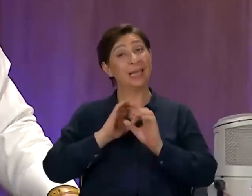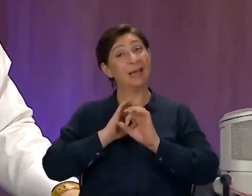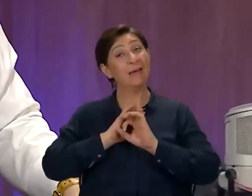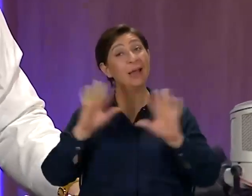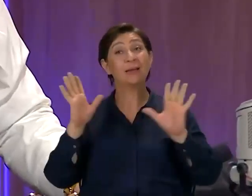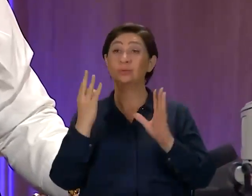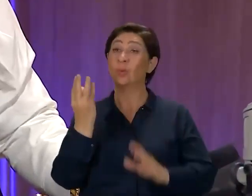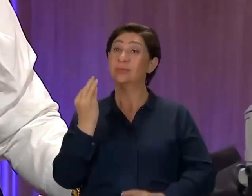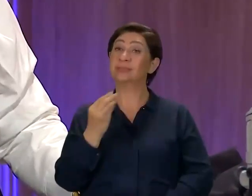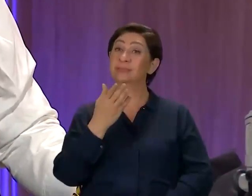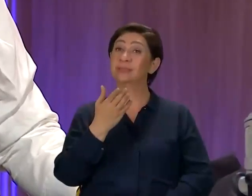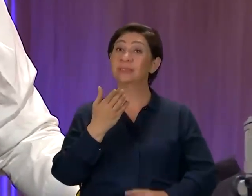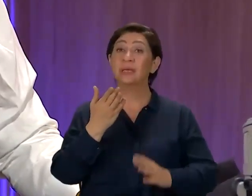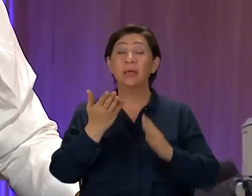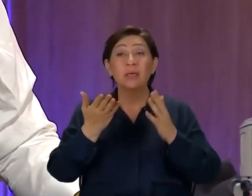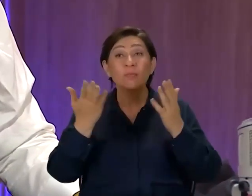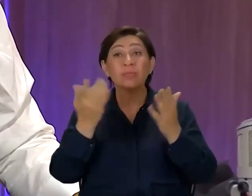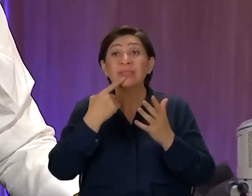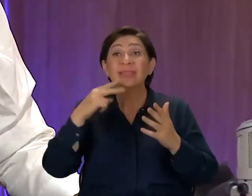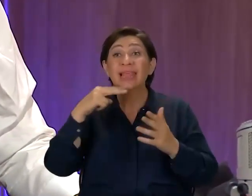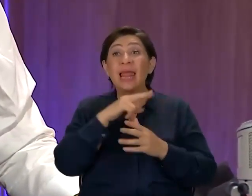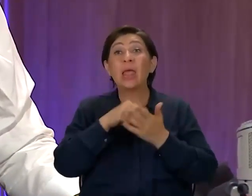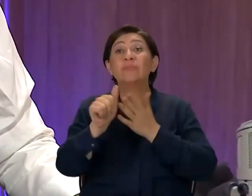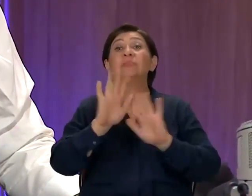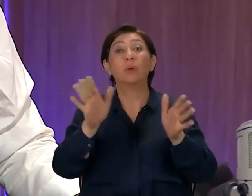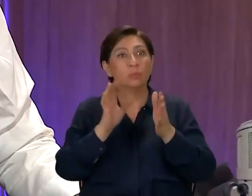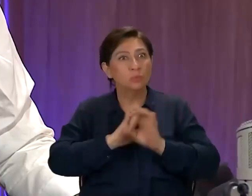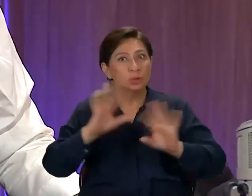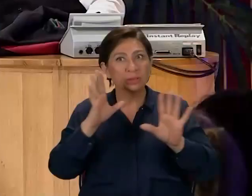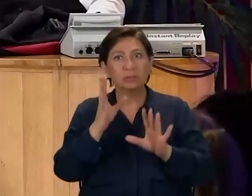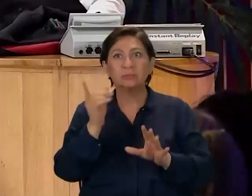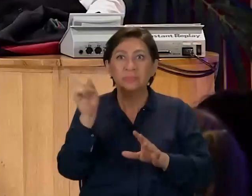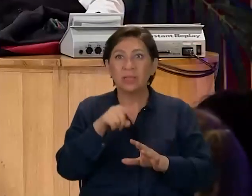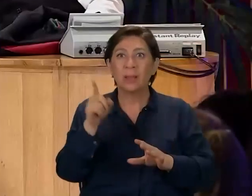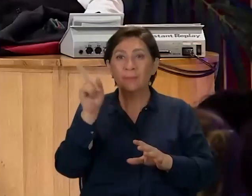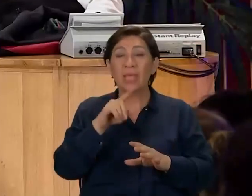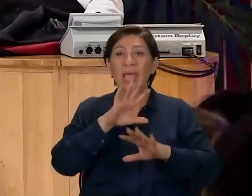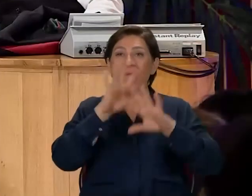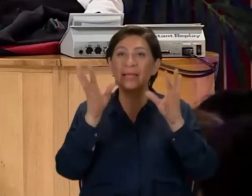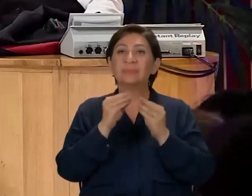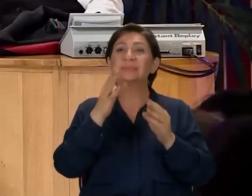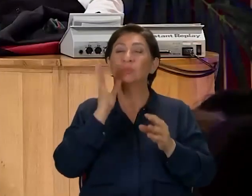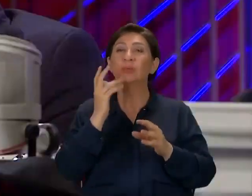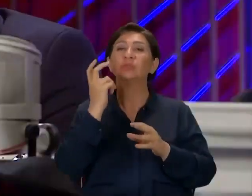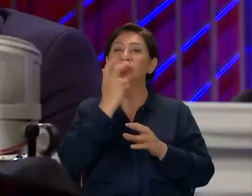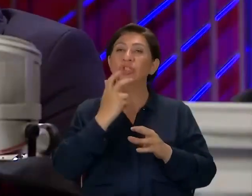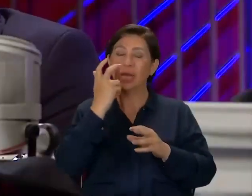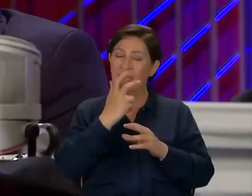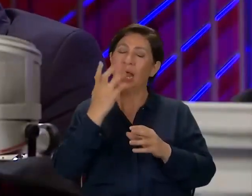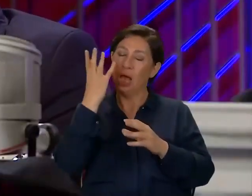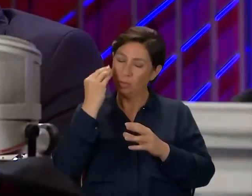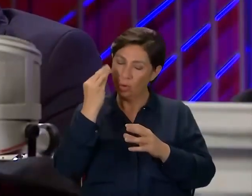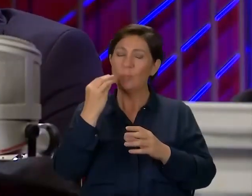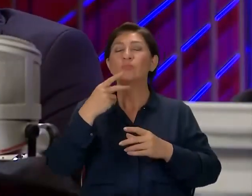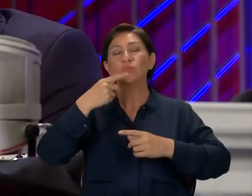Hakikaten çok iyisin ha. Estağfurullah. Daha bütün dilleri bitiremedik ha. Müthiş değil mi çocuklar ya? Ya ama hepsini harika. Bilmiyorum. Yani en azından söylediğim ya, şeyleri tamam,